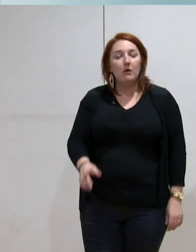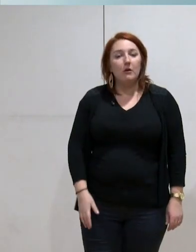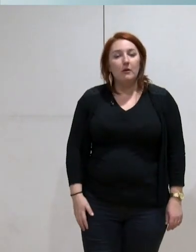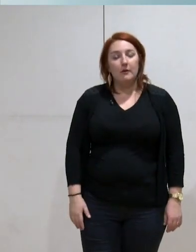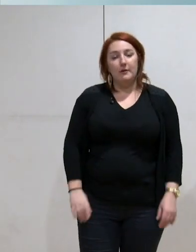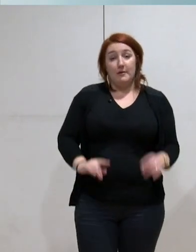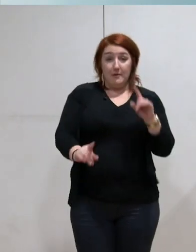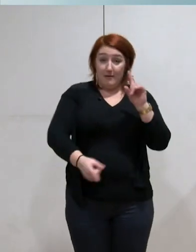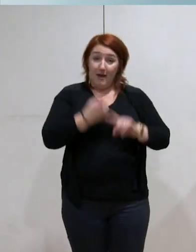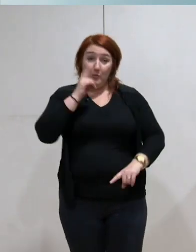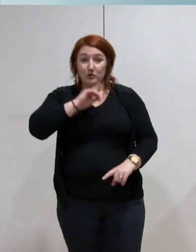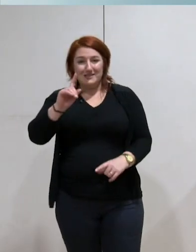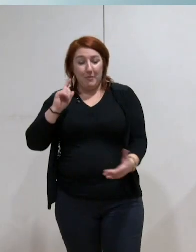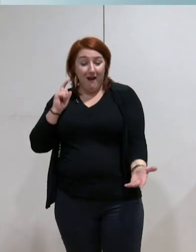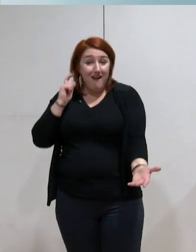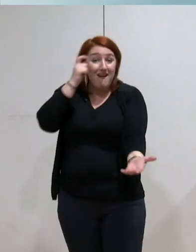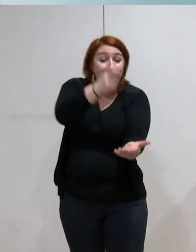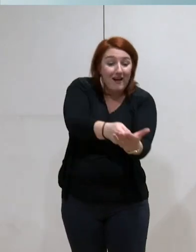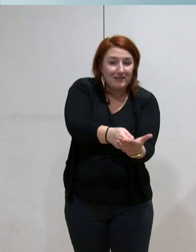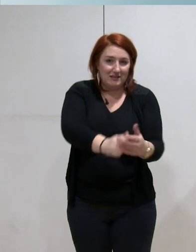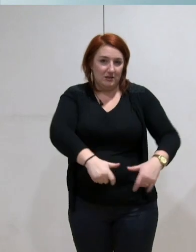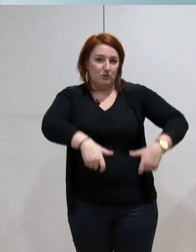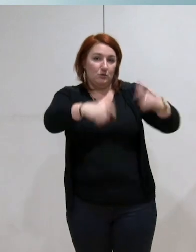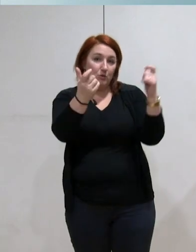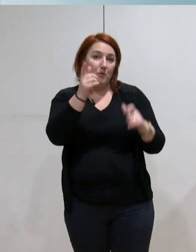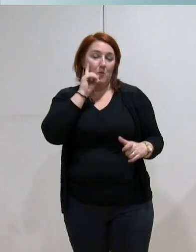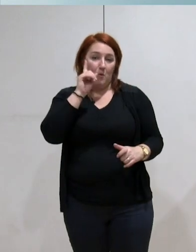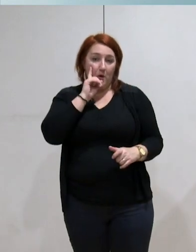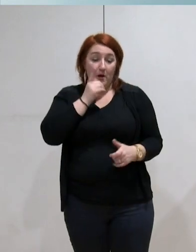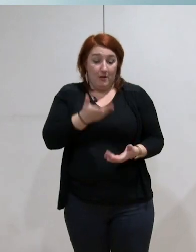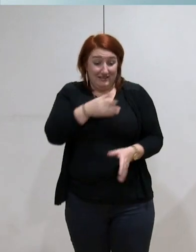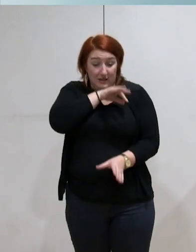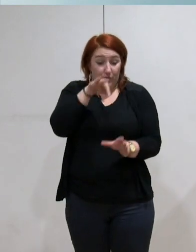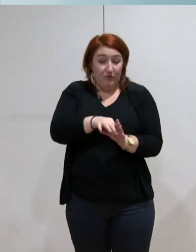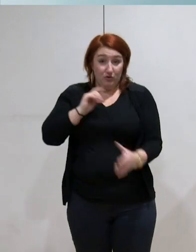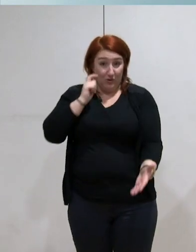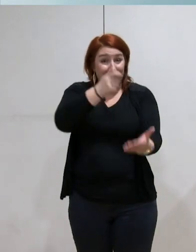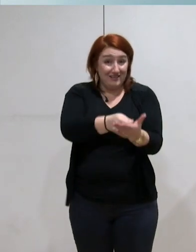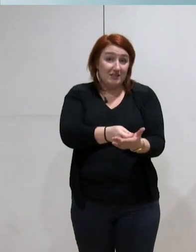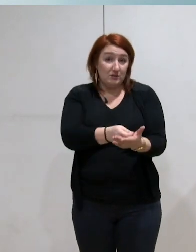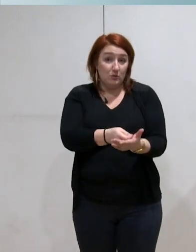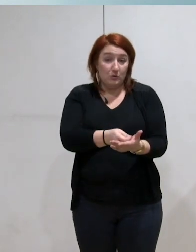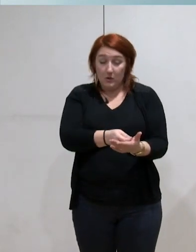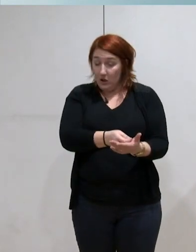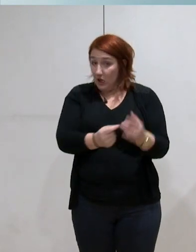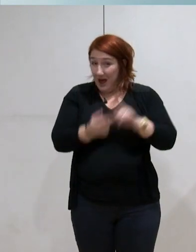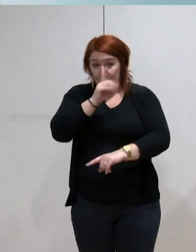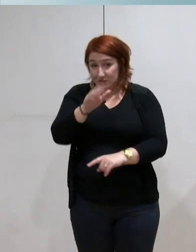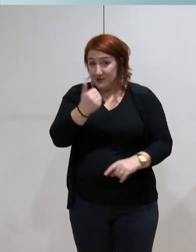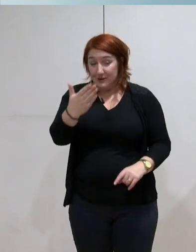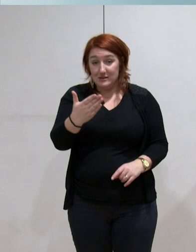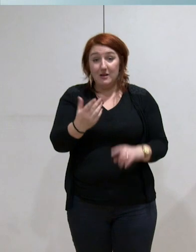est important ce n'est pas l'acquisition elle-même puisque là c'est le vote de de l'acquisition c'est le projet qui a